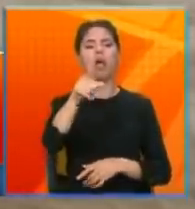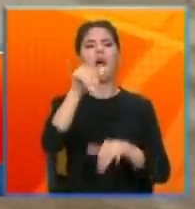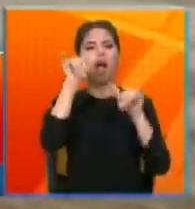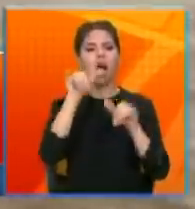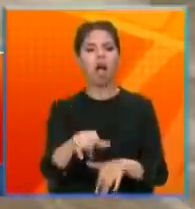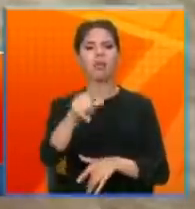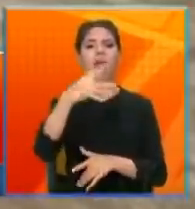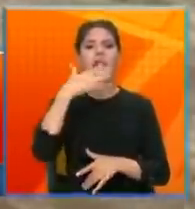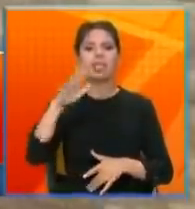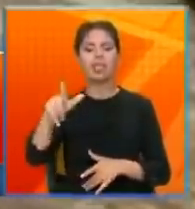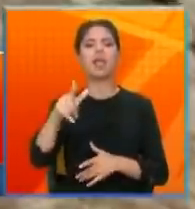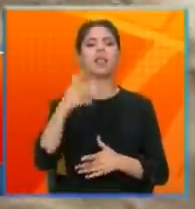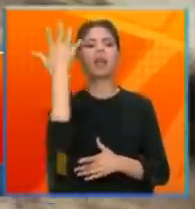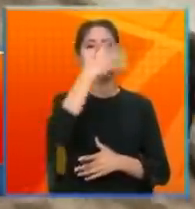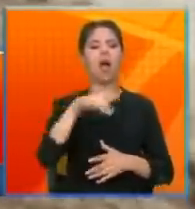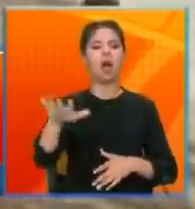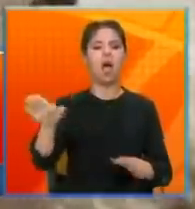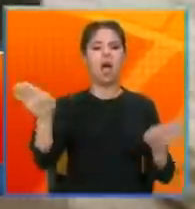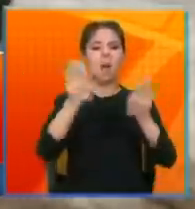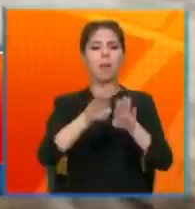korkunçtu. Denizle kara birleşti.